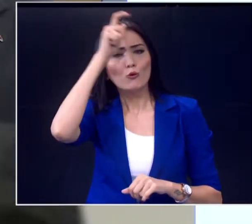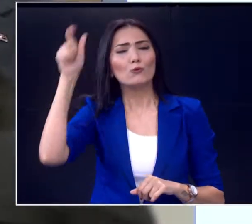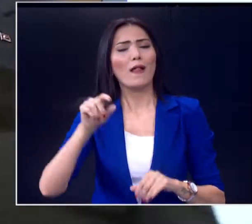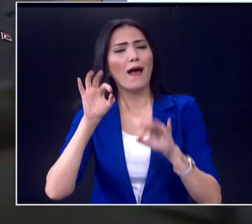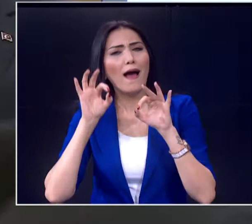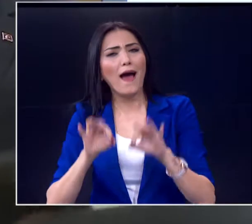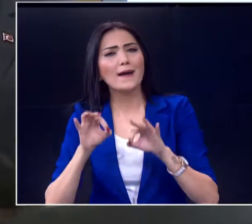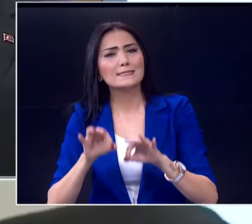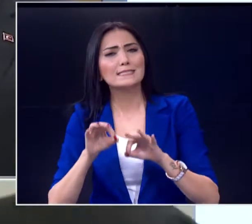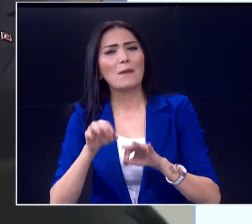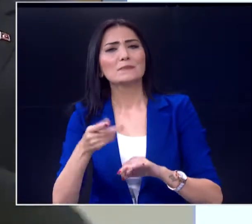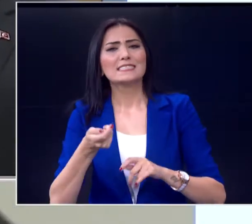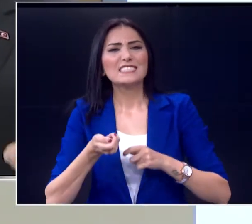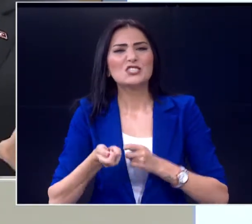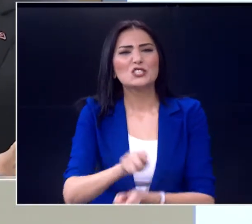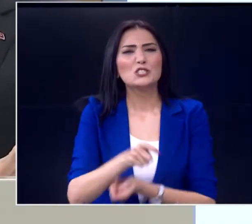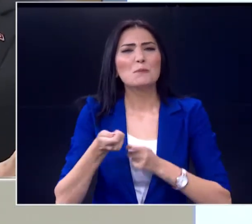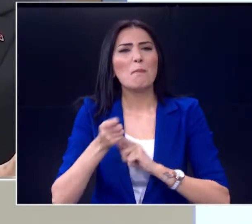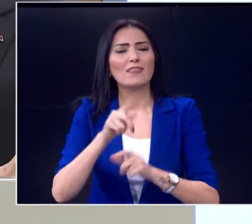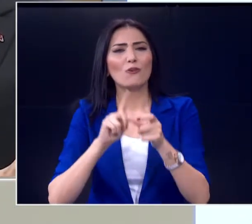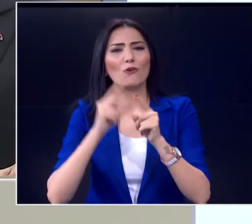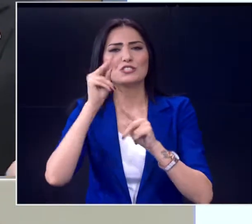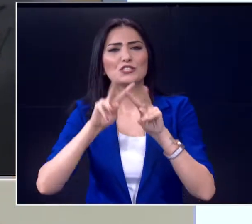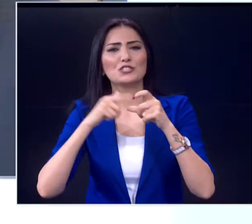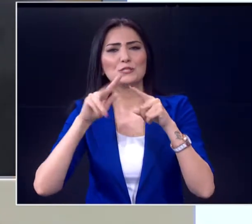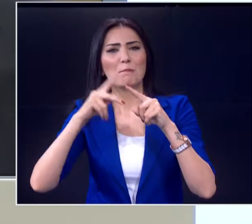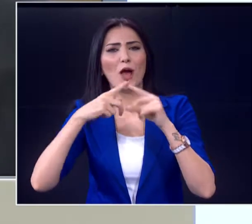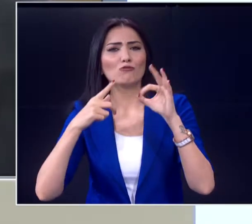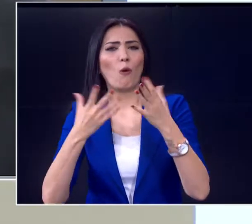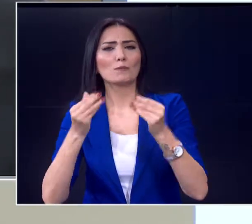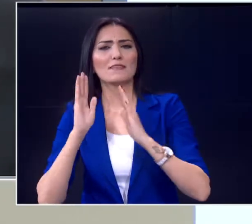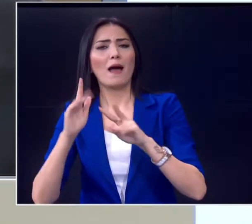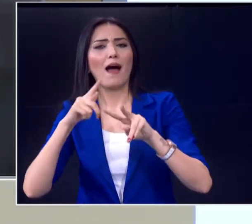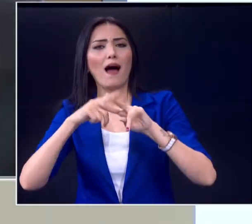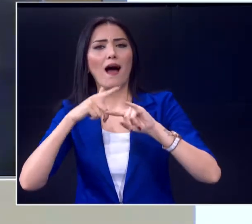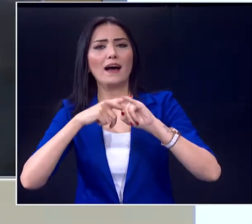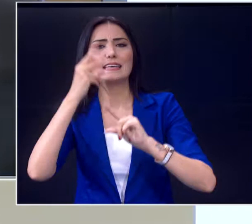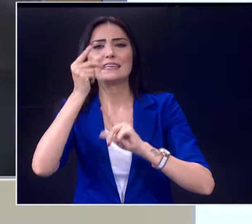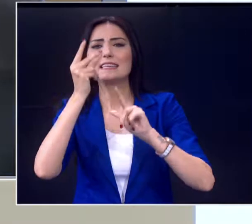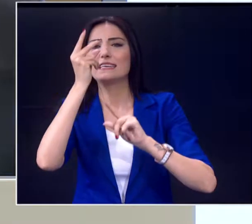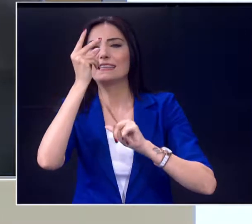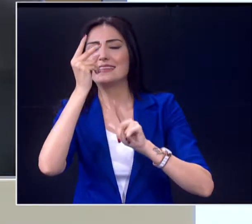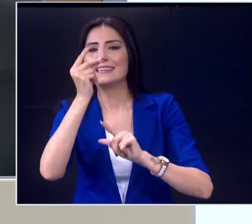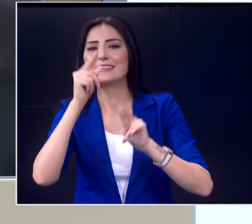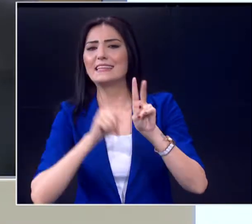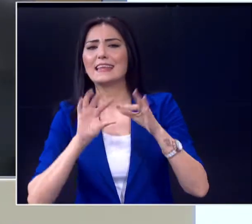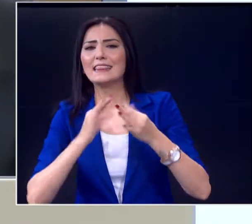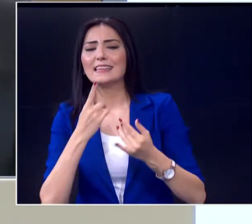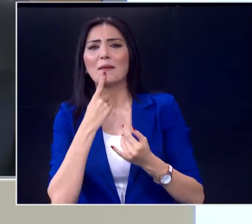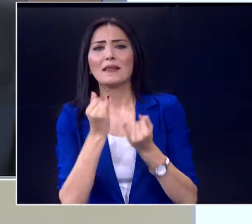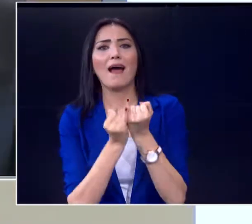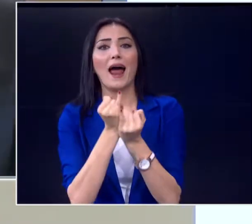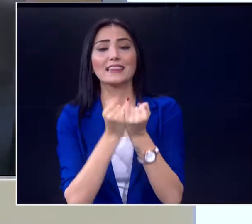zaman çimentosu olmaya devam etmiştir. Ahilik nedir? Kardeşliktir. Bu